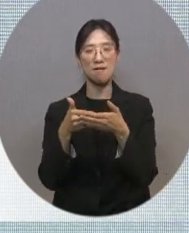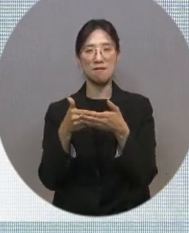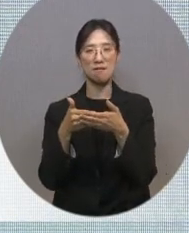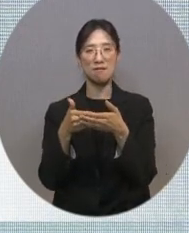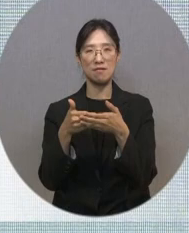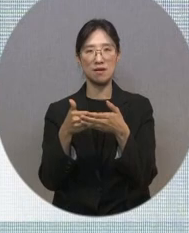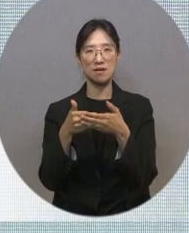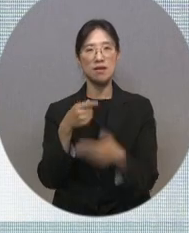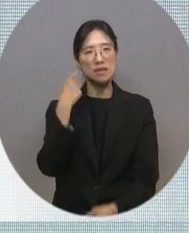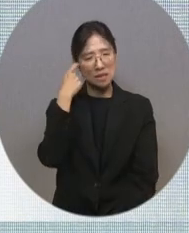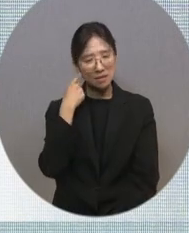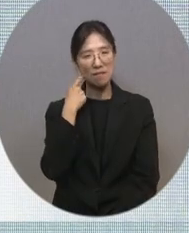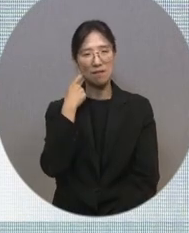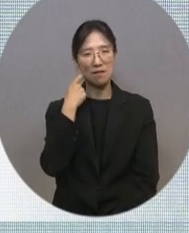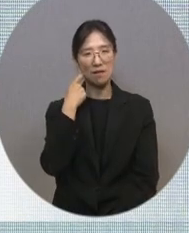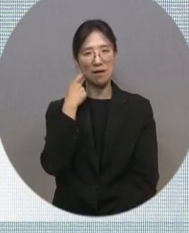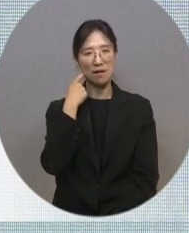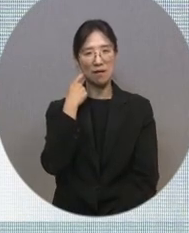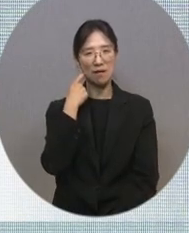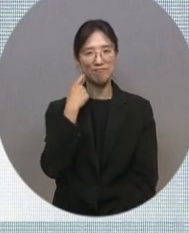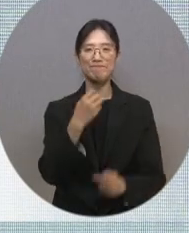상상하고 느끼고